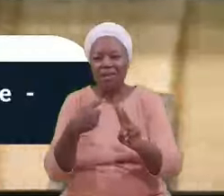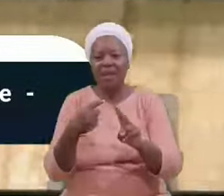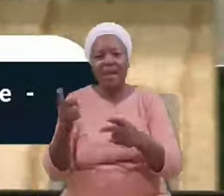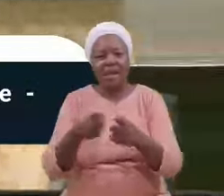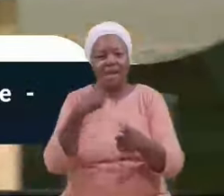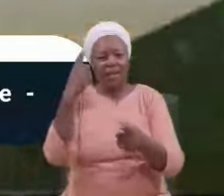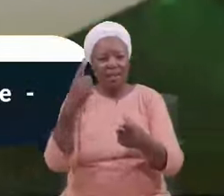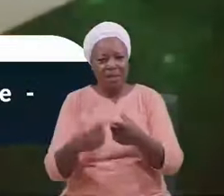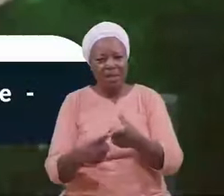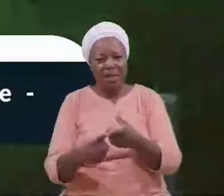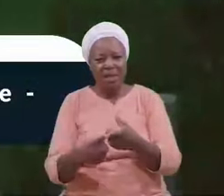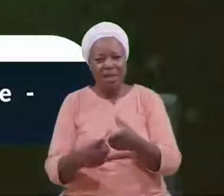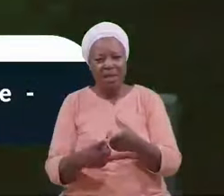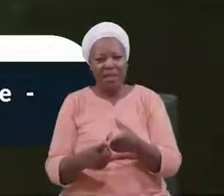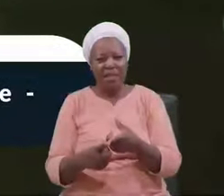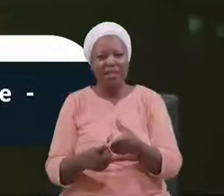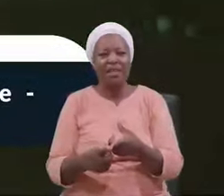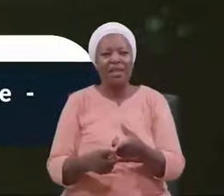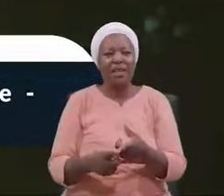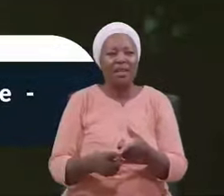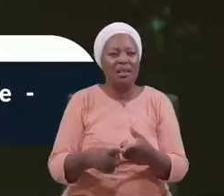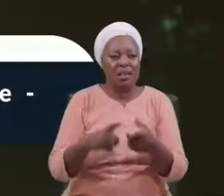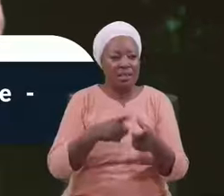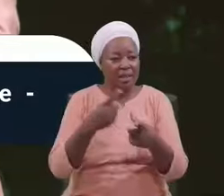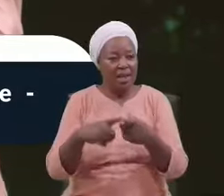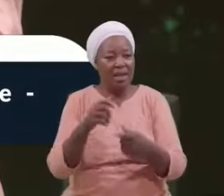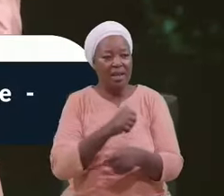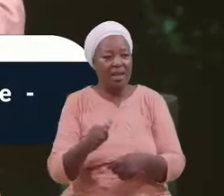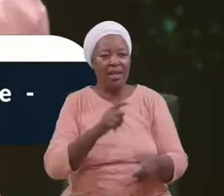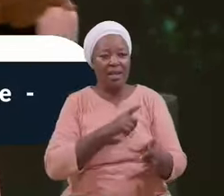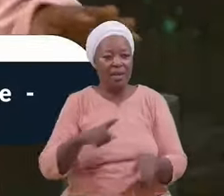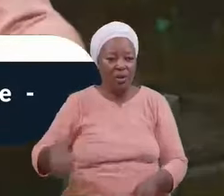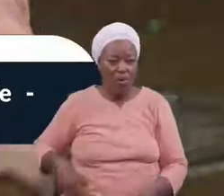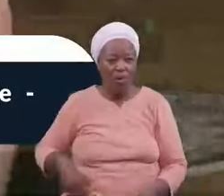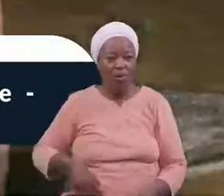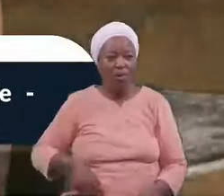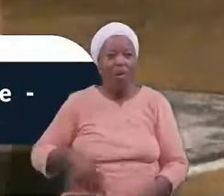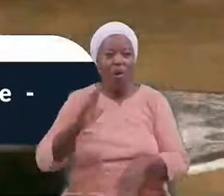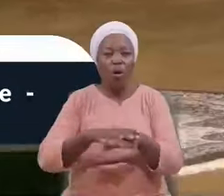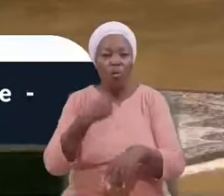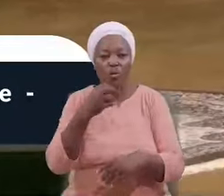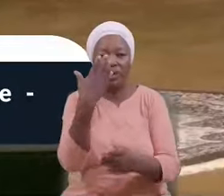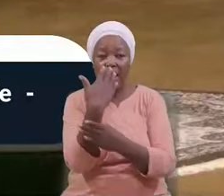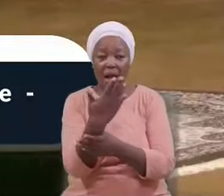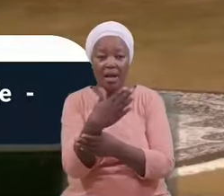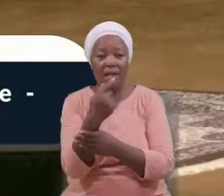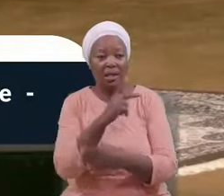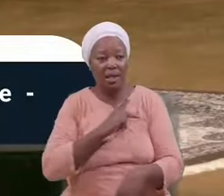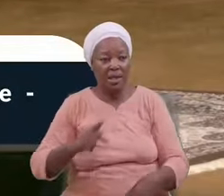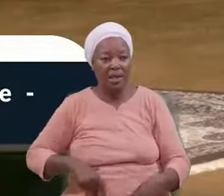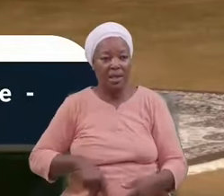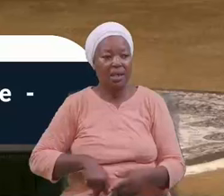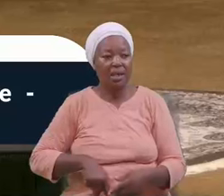L'officier sur la main duquel s'appuyait le roi, répondit à l'homme de